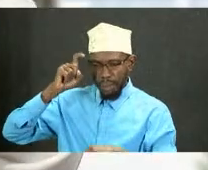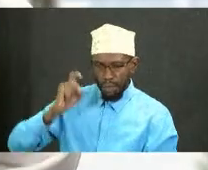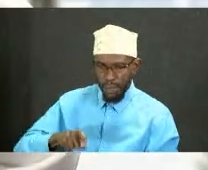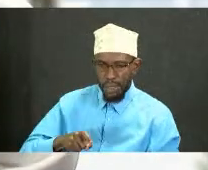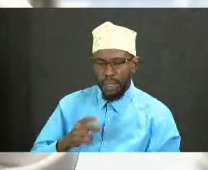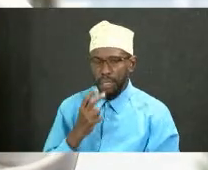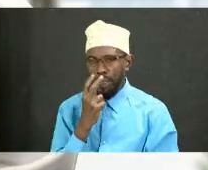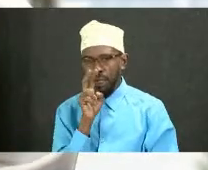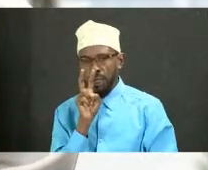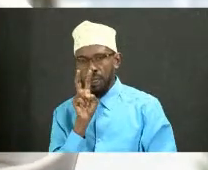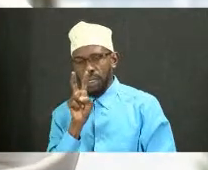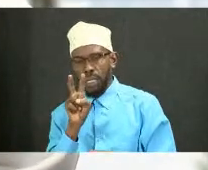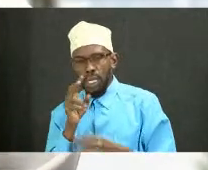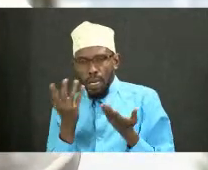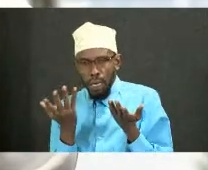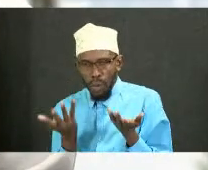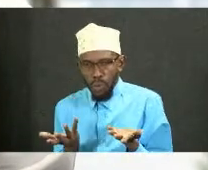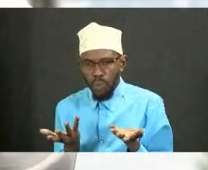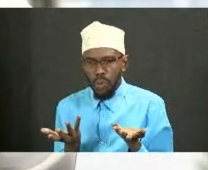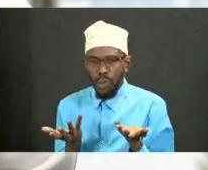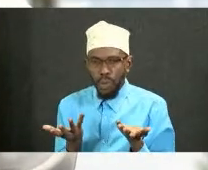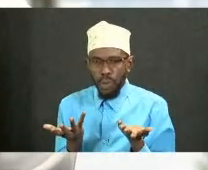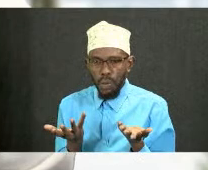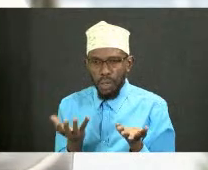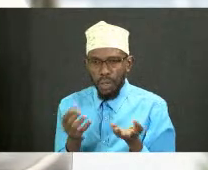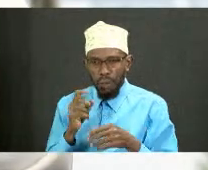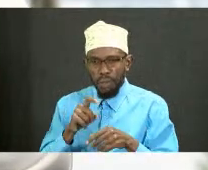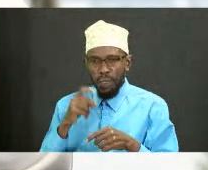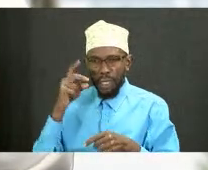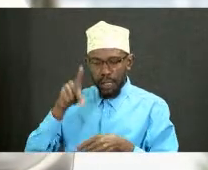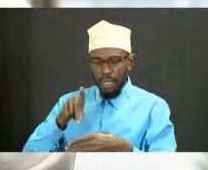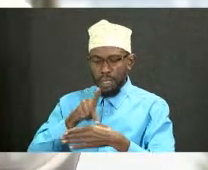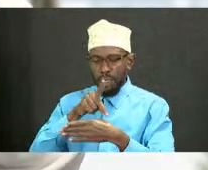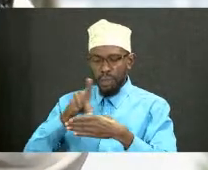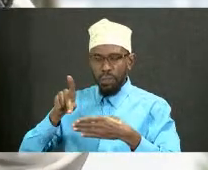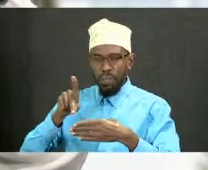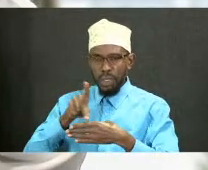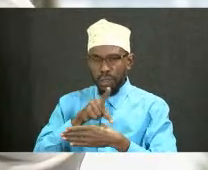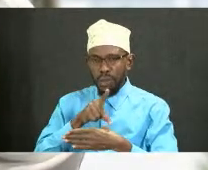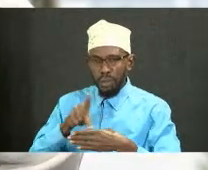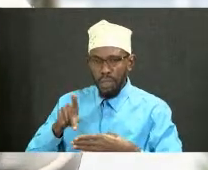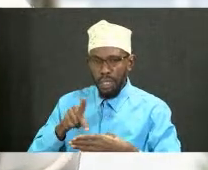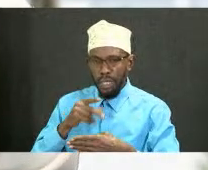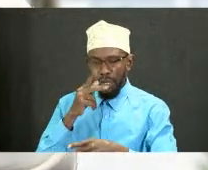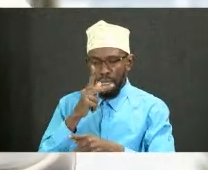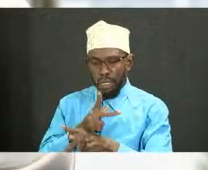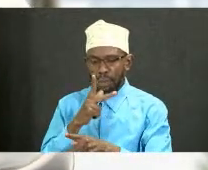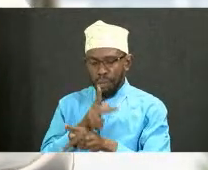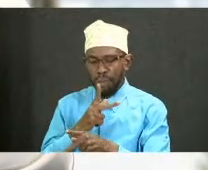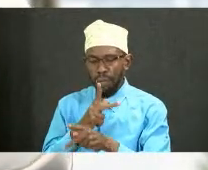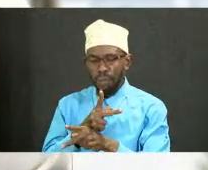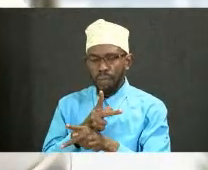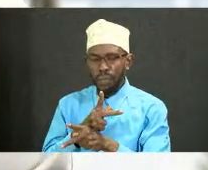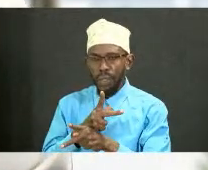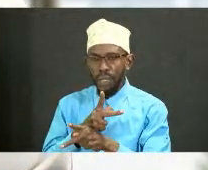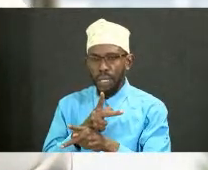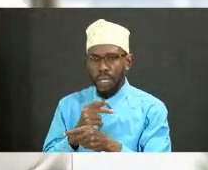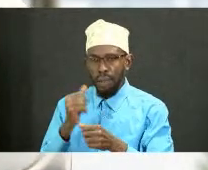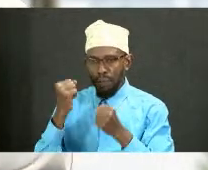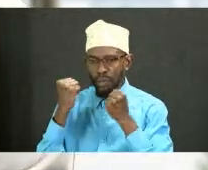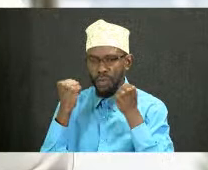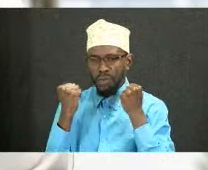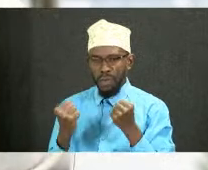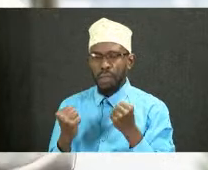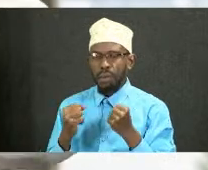lazima tuwaze kuangalia jinsi tutakabiliana nalo kisaikolojia na kuweka mikakati